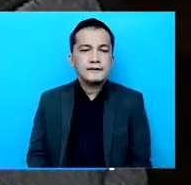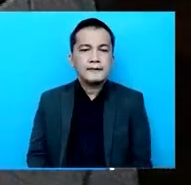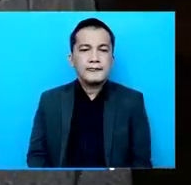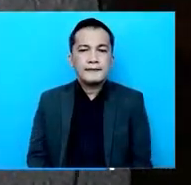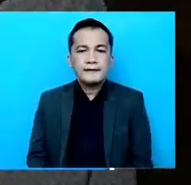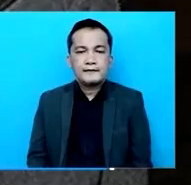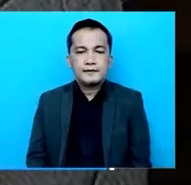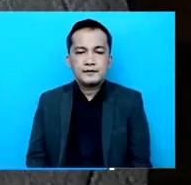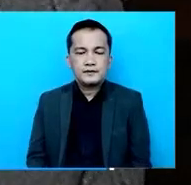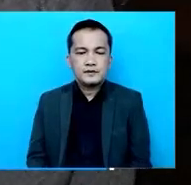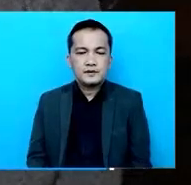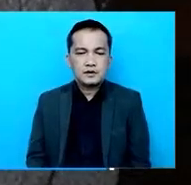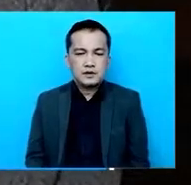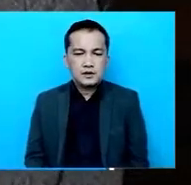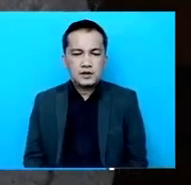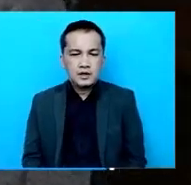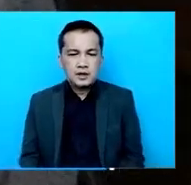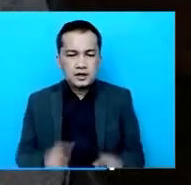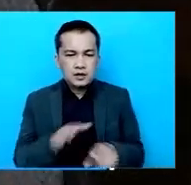Wala, kawawa yung